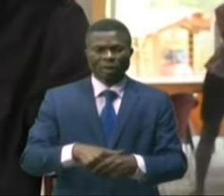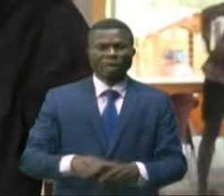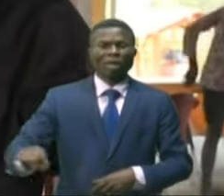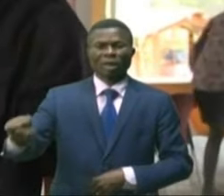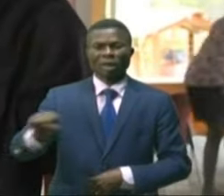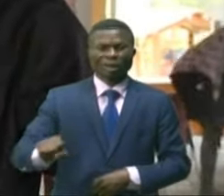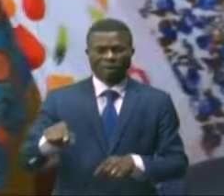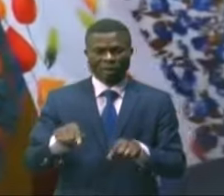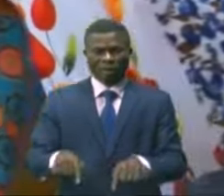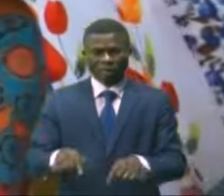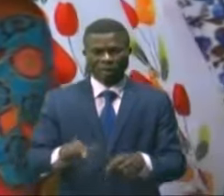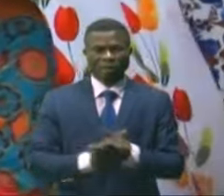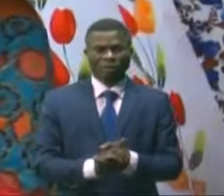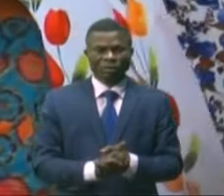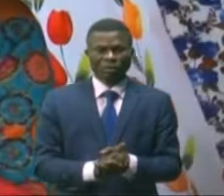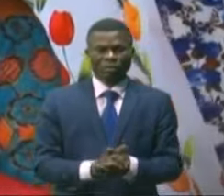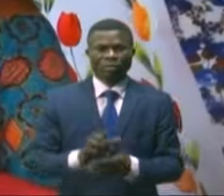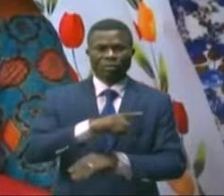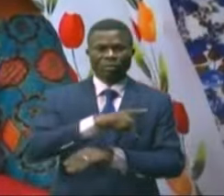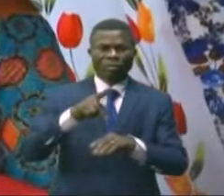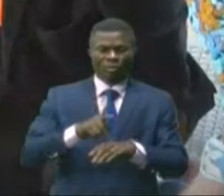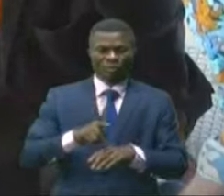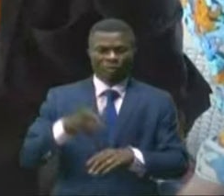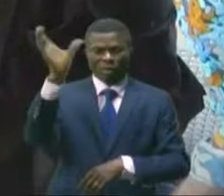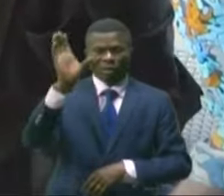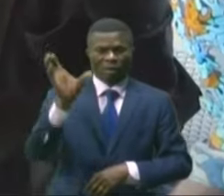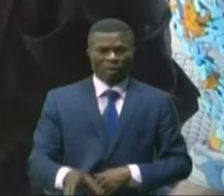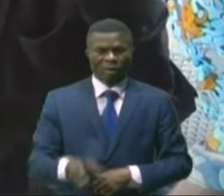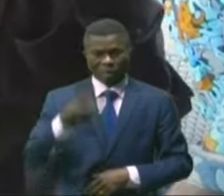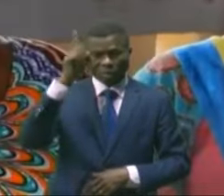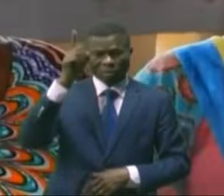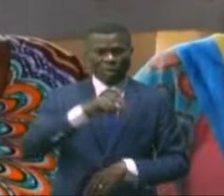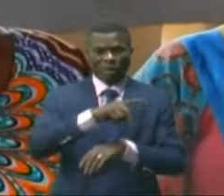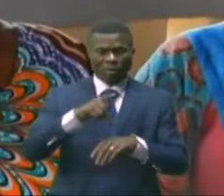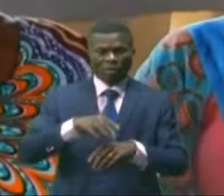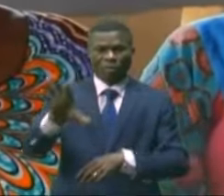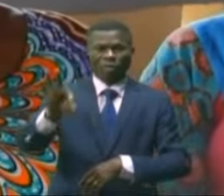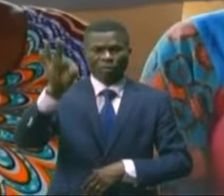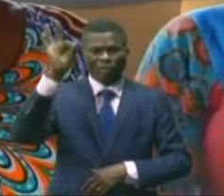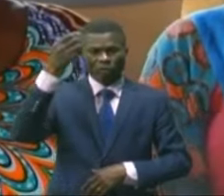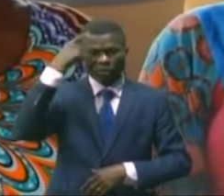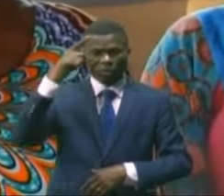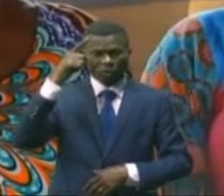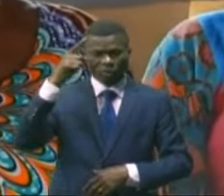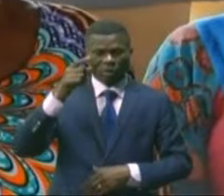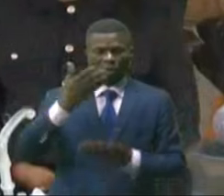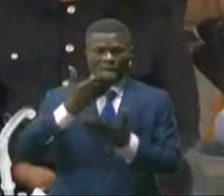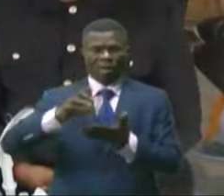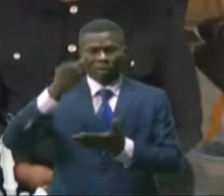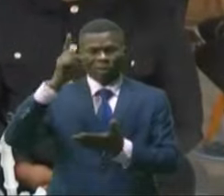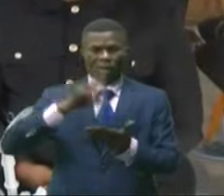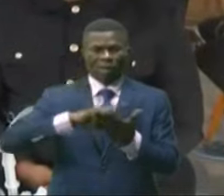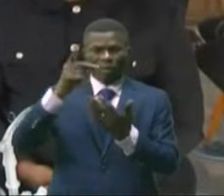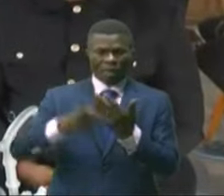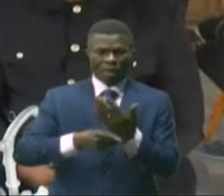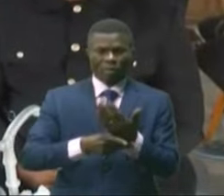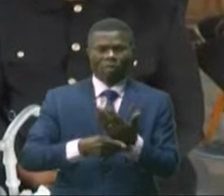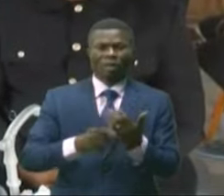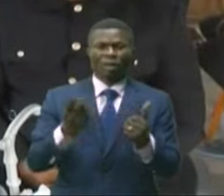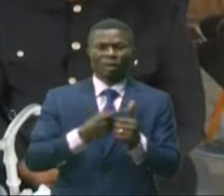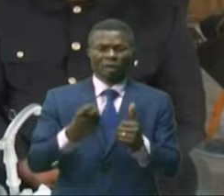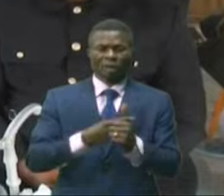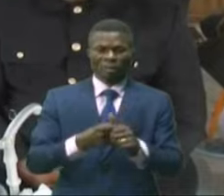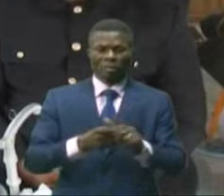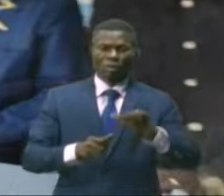secteurs. La province du Congo central est l'une des provinces retenues pour la phase pilote du projet en attendant de